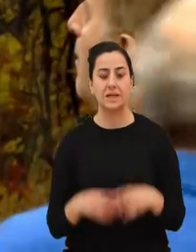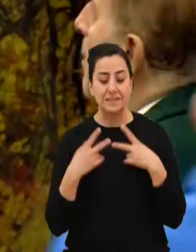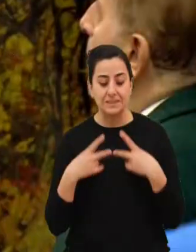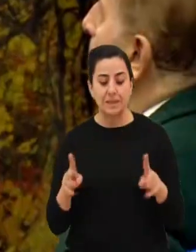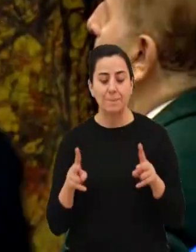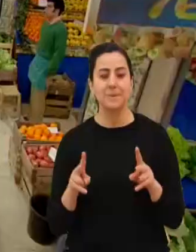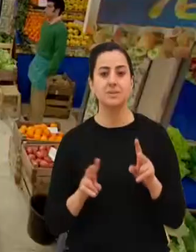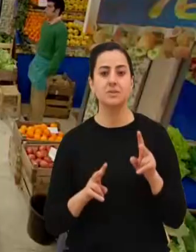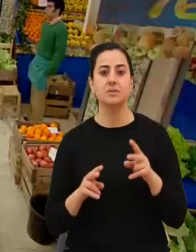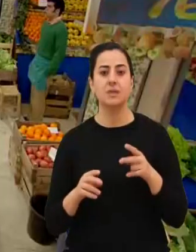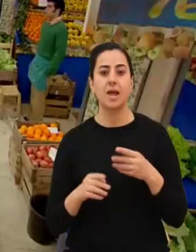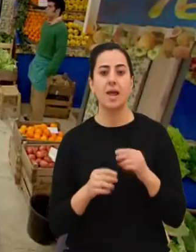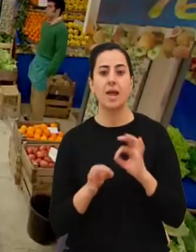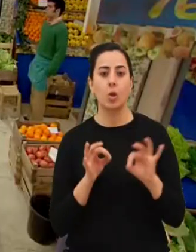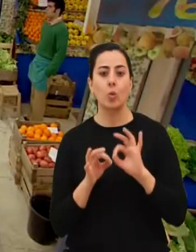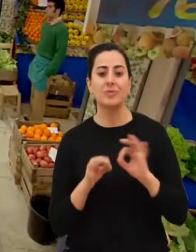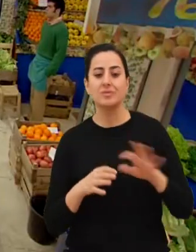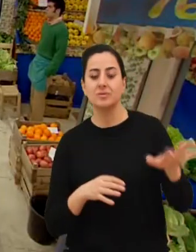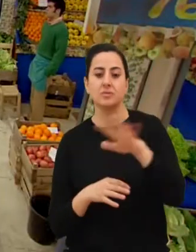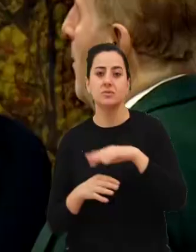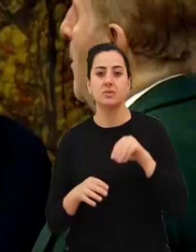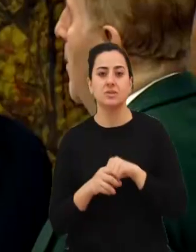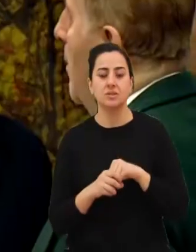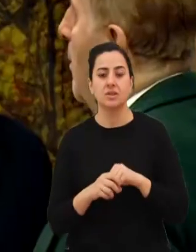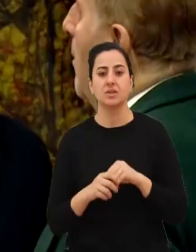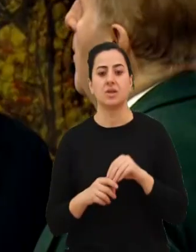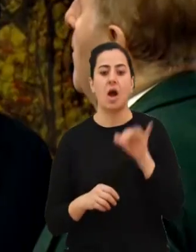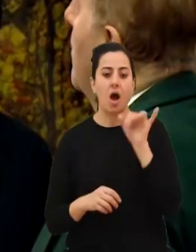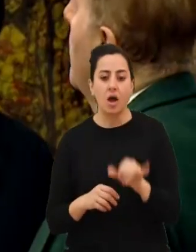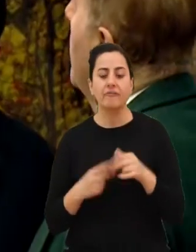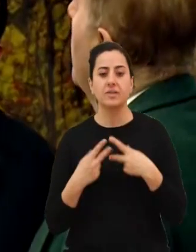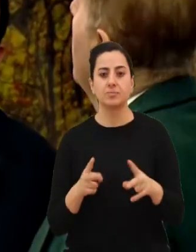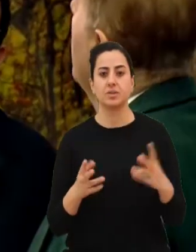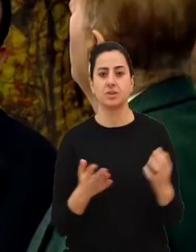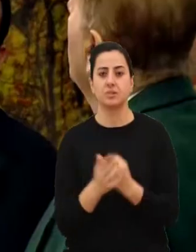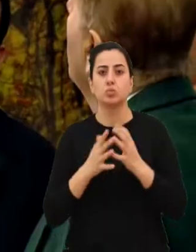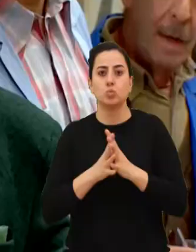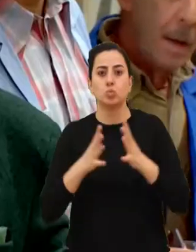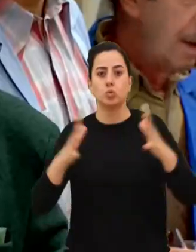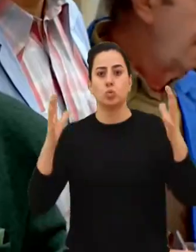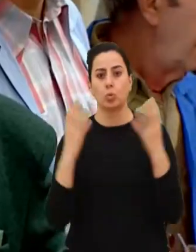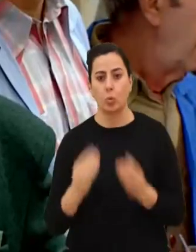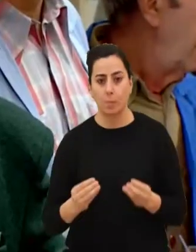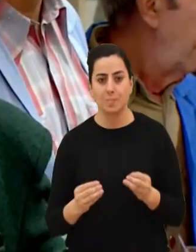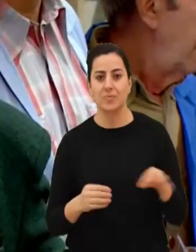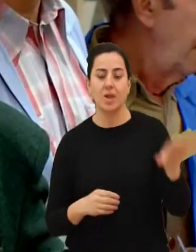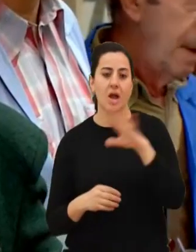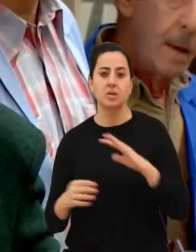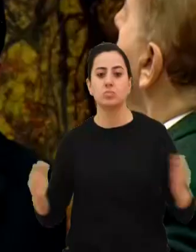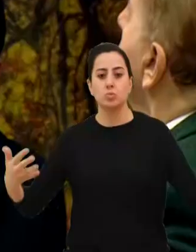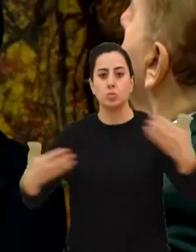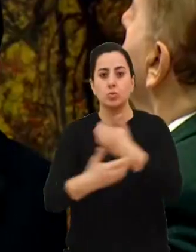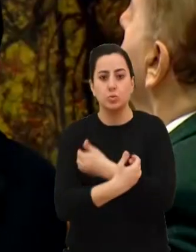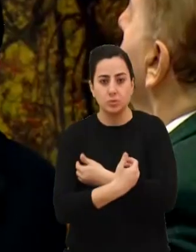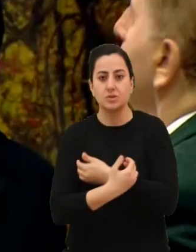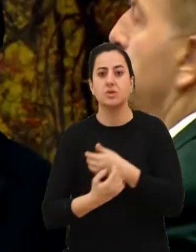Serbest piyasa ekonomisiyle kişisel hak ve özgürlüklerin sınırları ve kazanma şekli geliştirildi. Herkesi kucaklama